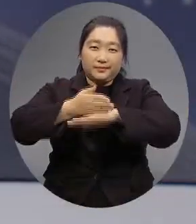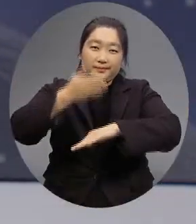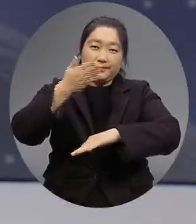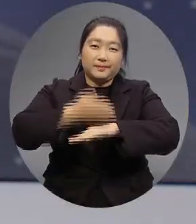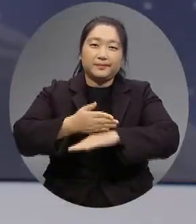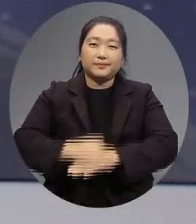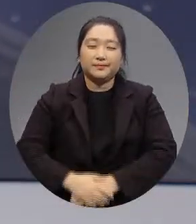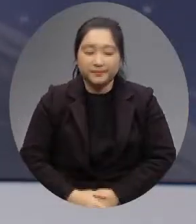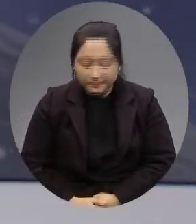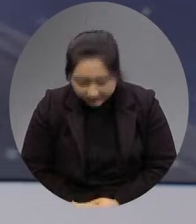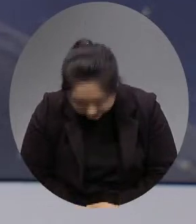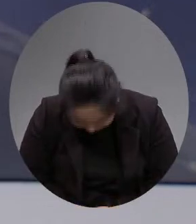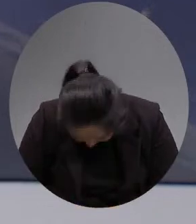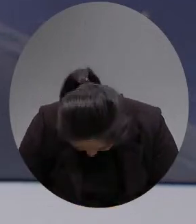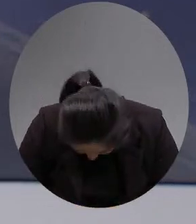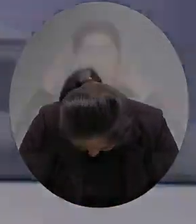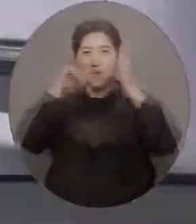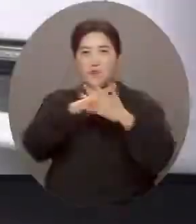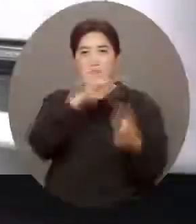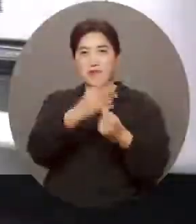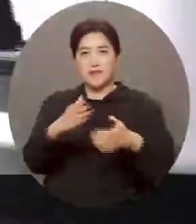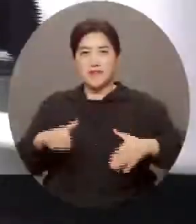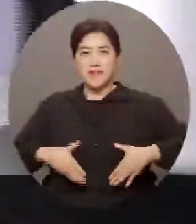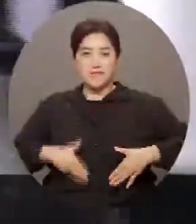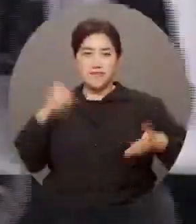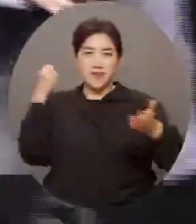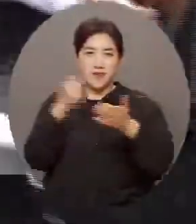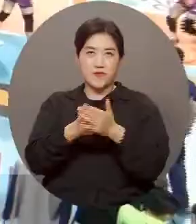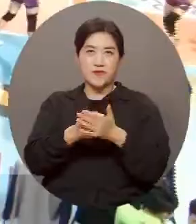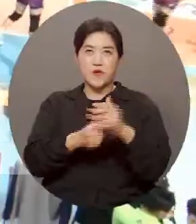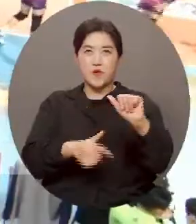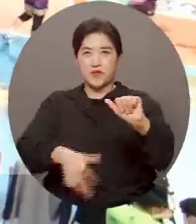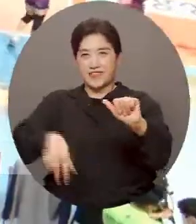여러분 고맙습니다. 챔피언 결정 최종 5차전 챔프전 4